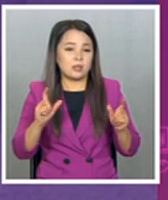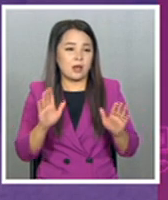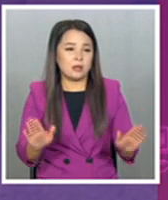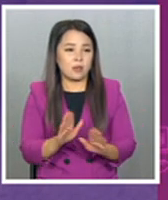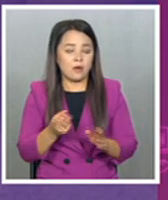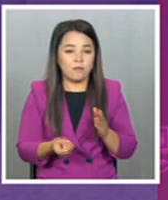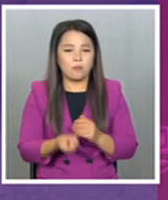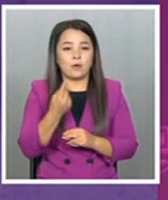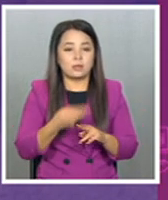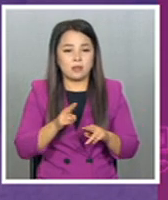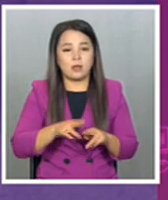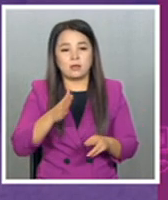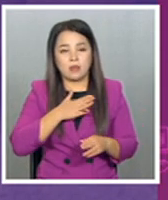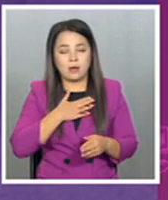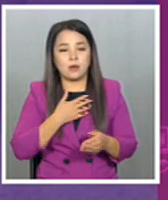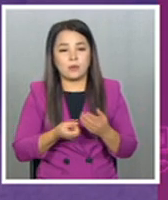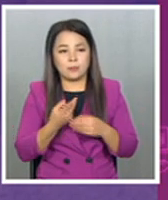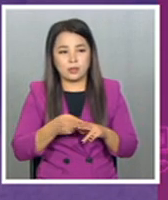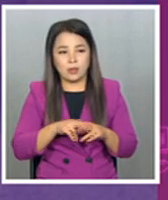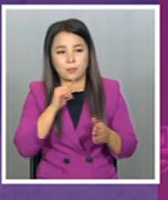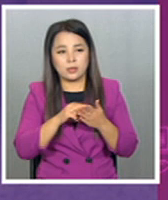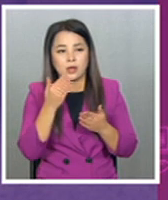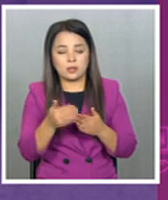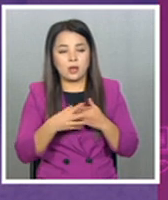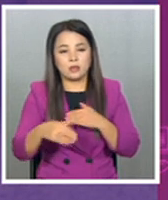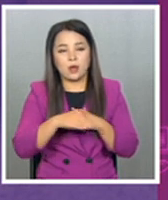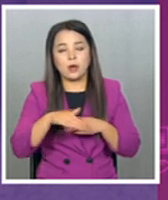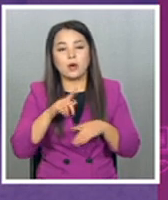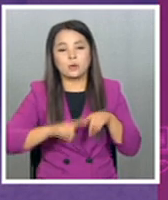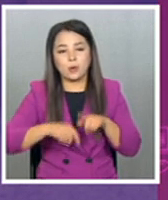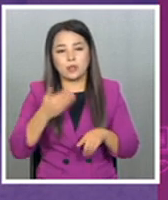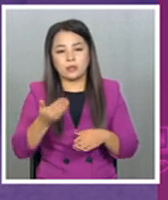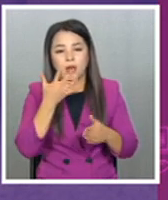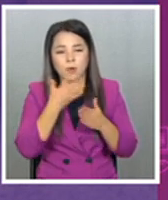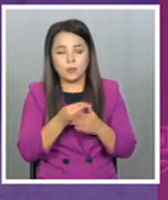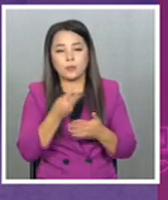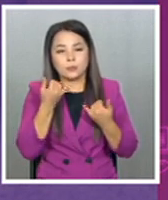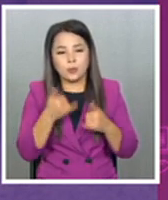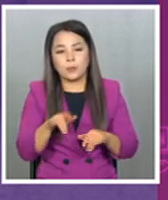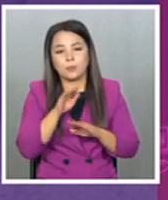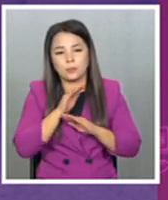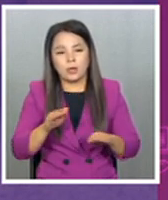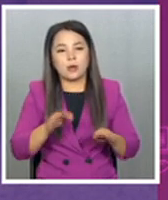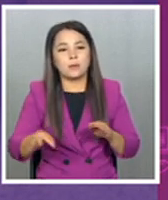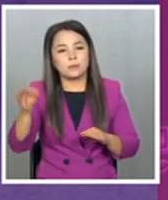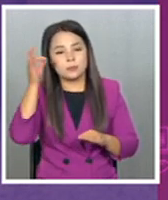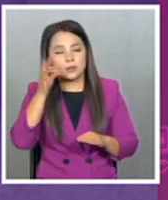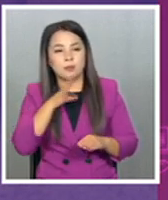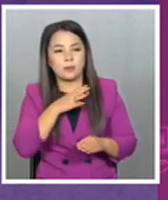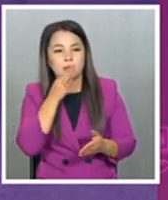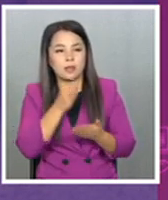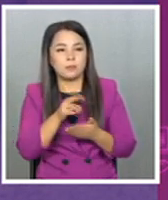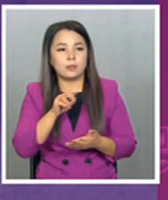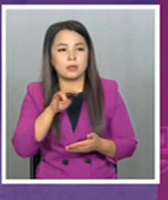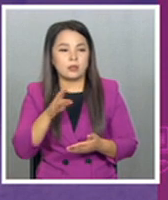«Вот откуда наша птица, это ее родной край», – задумчиво промолвил император и вспомнил свой несравненный Пекин, где он